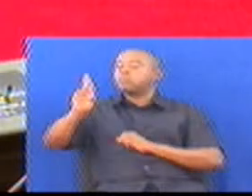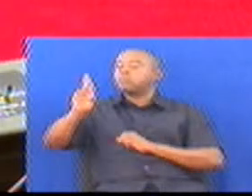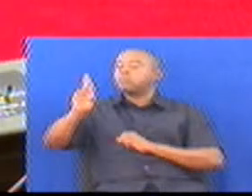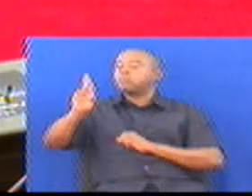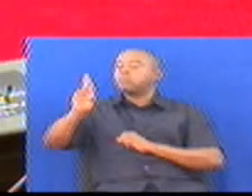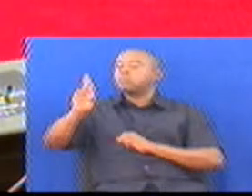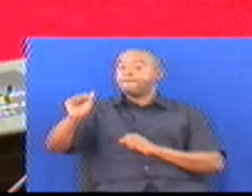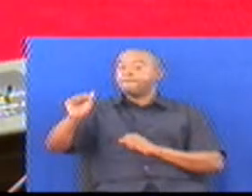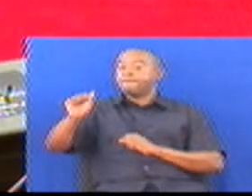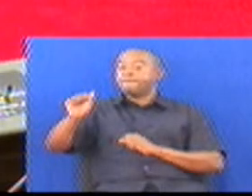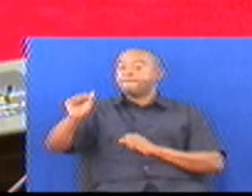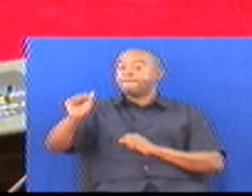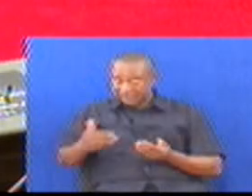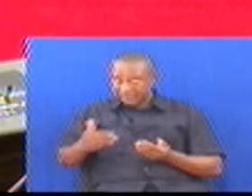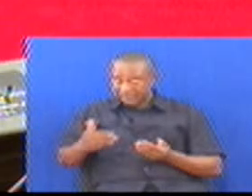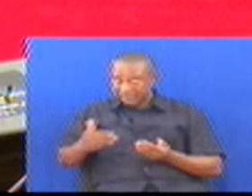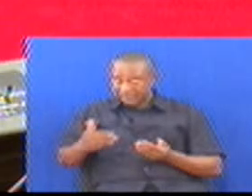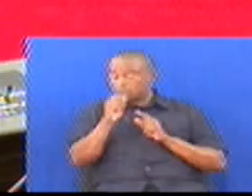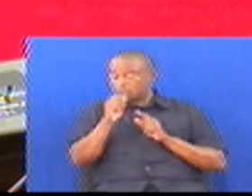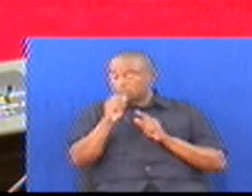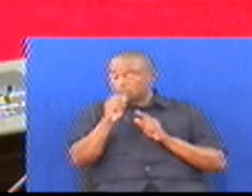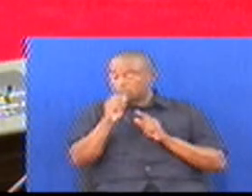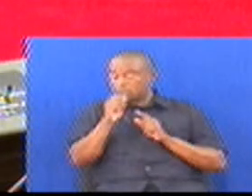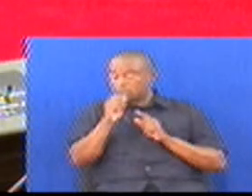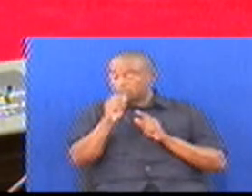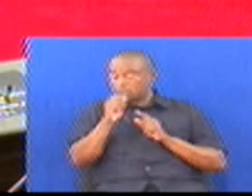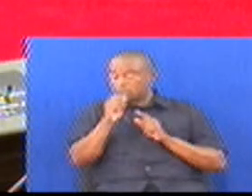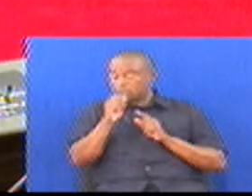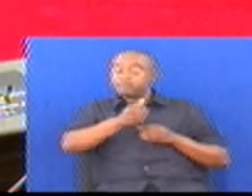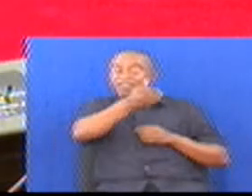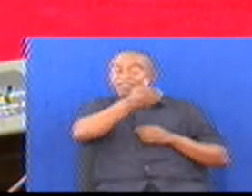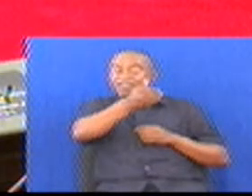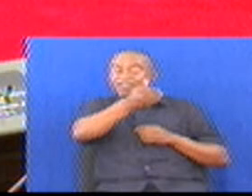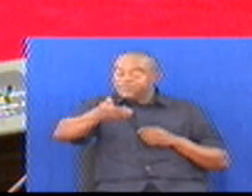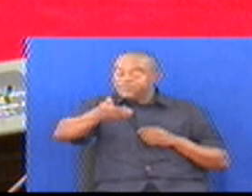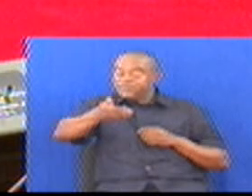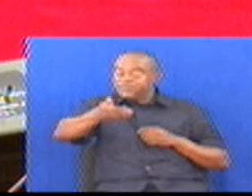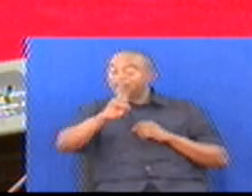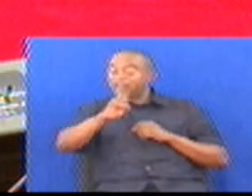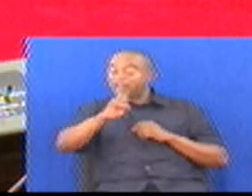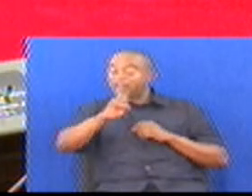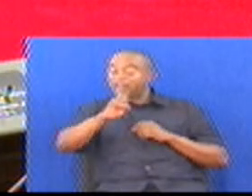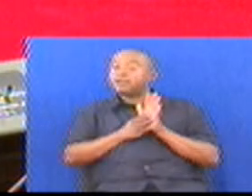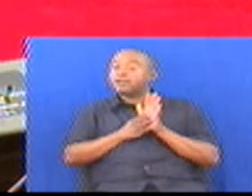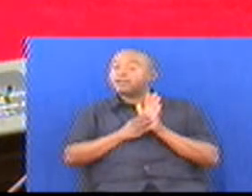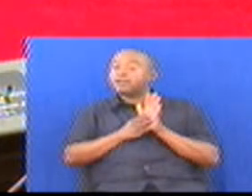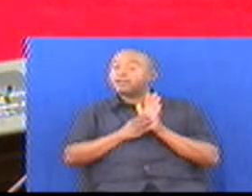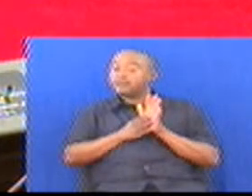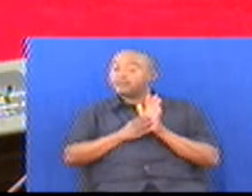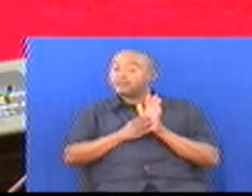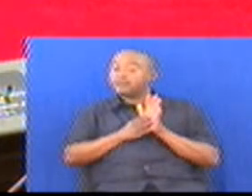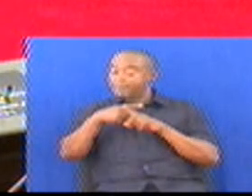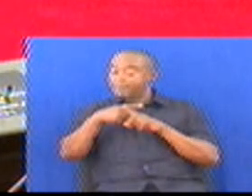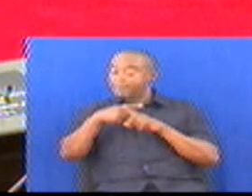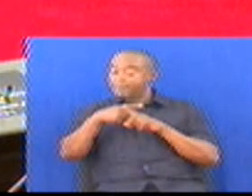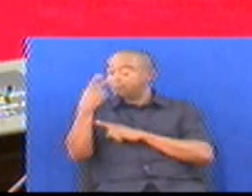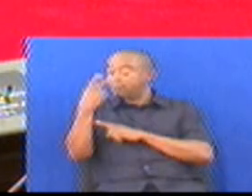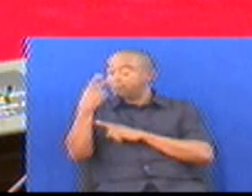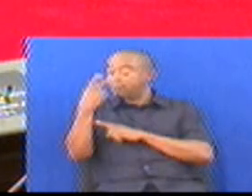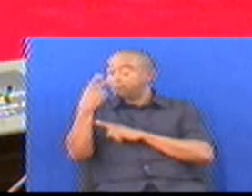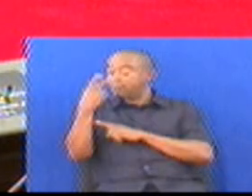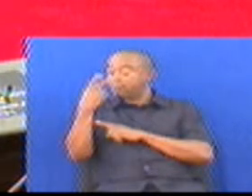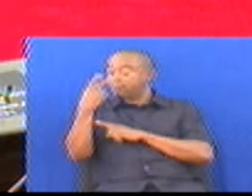nishati hadi Aprili 2020, jumla ya vijiji 9,112 kati ya